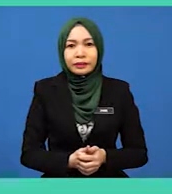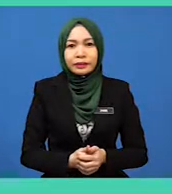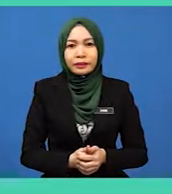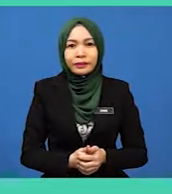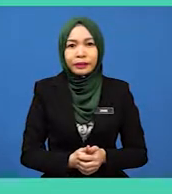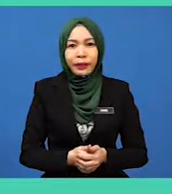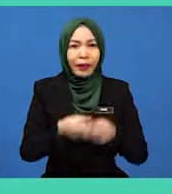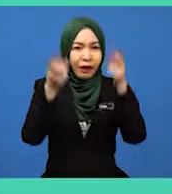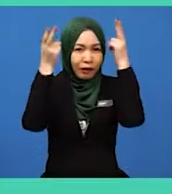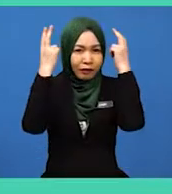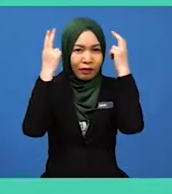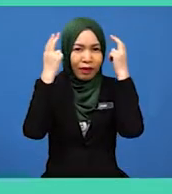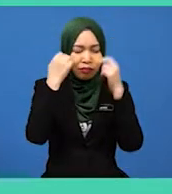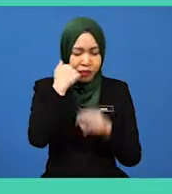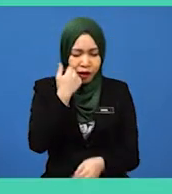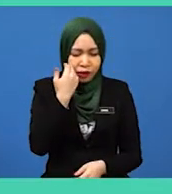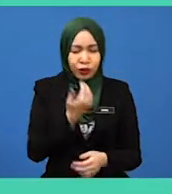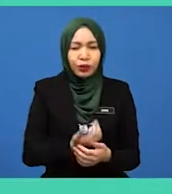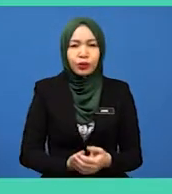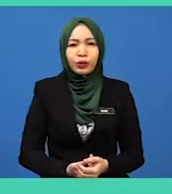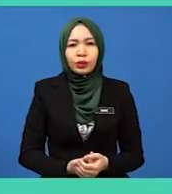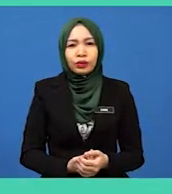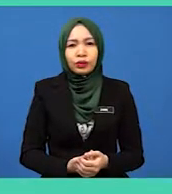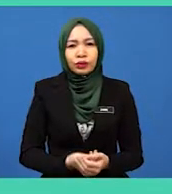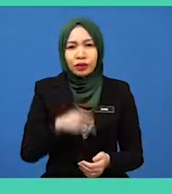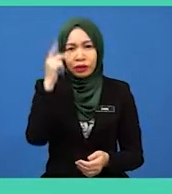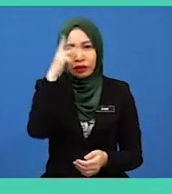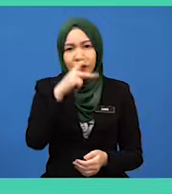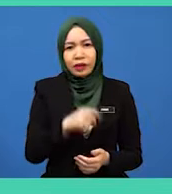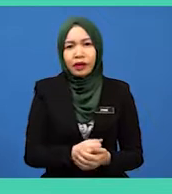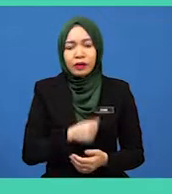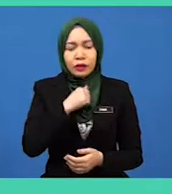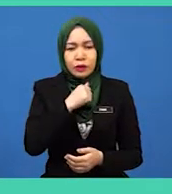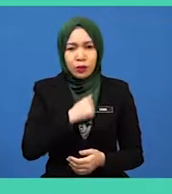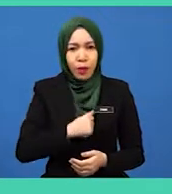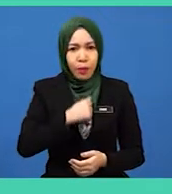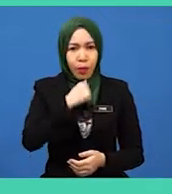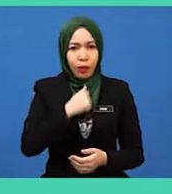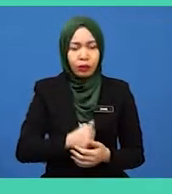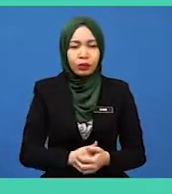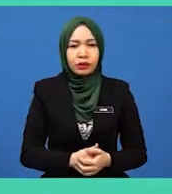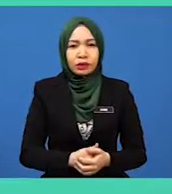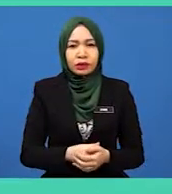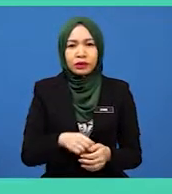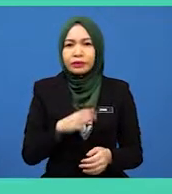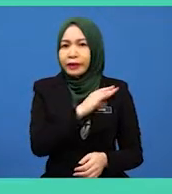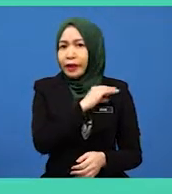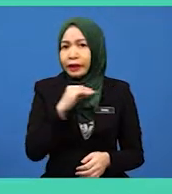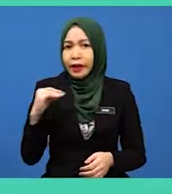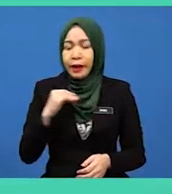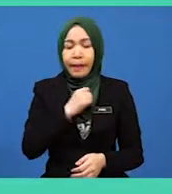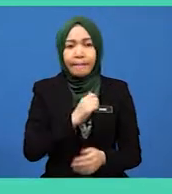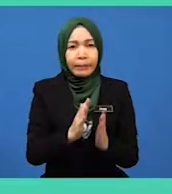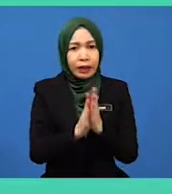Arnab sangat malu dengan sikapnya yang sombong. Dia telah meminta maaf daripada